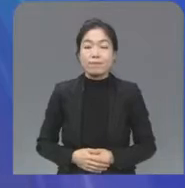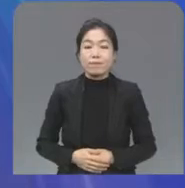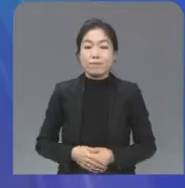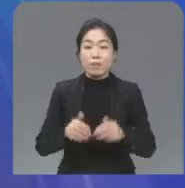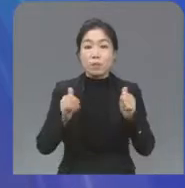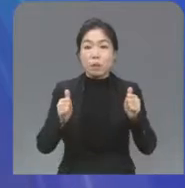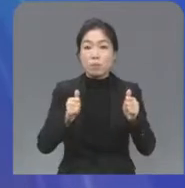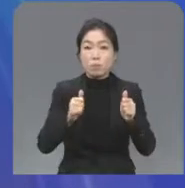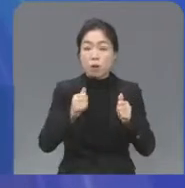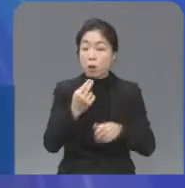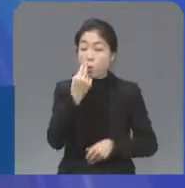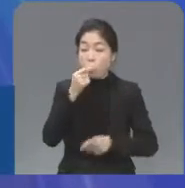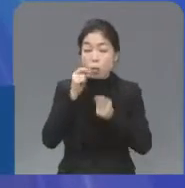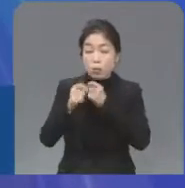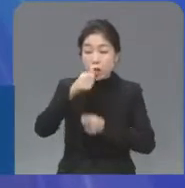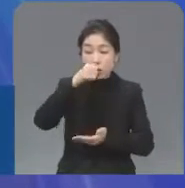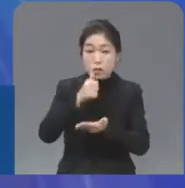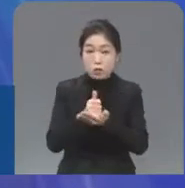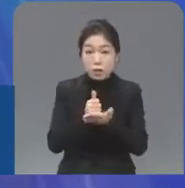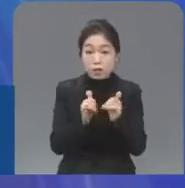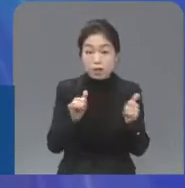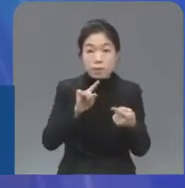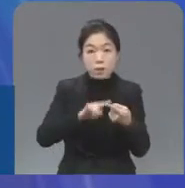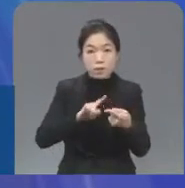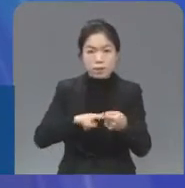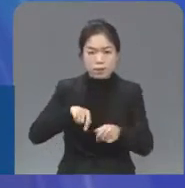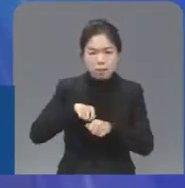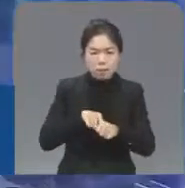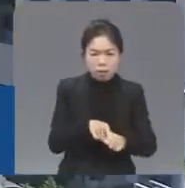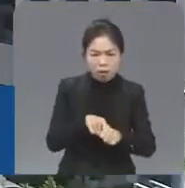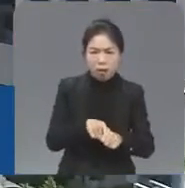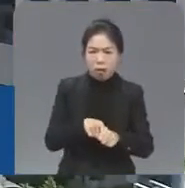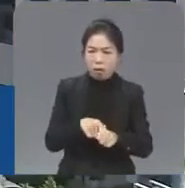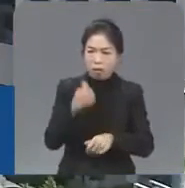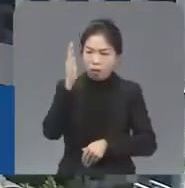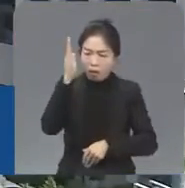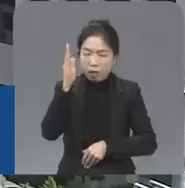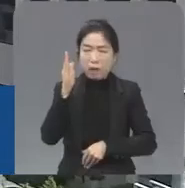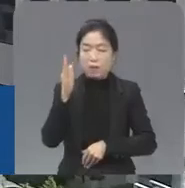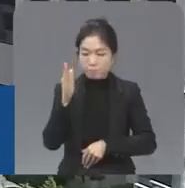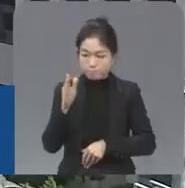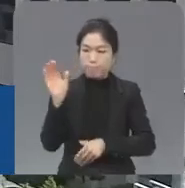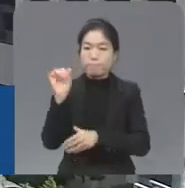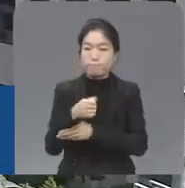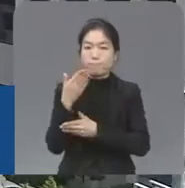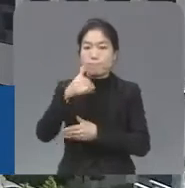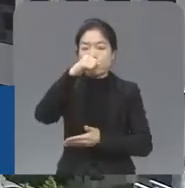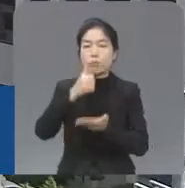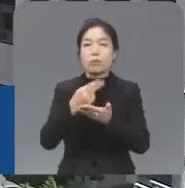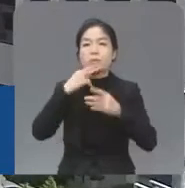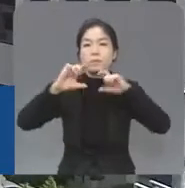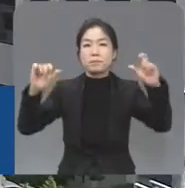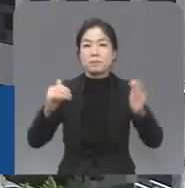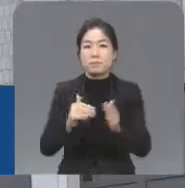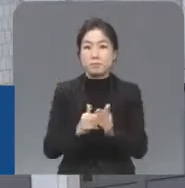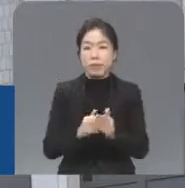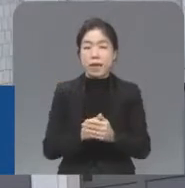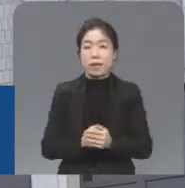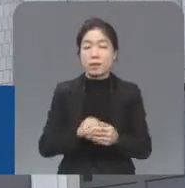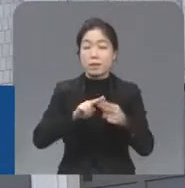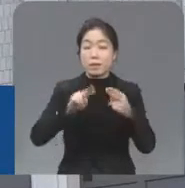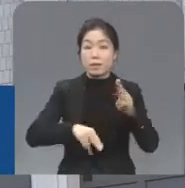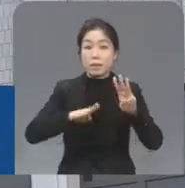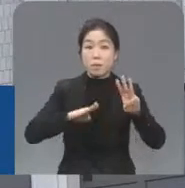법원이 보험사기 혐의로 기소된 피고인들에 대해 강압수사 주장을 받아들여서 무죄를 선고했습니다. 광주지방법원